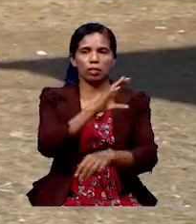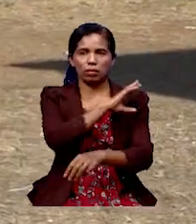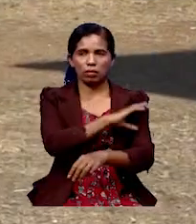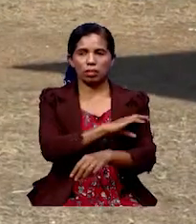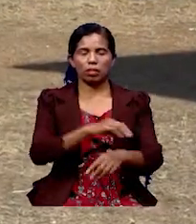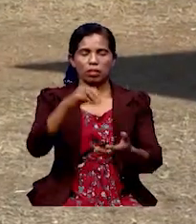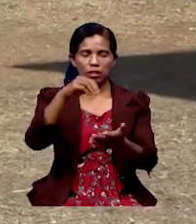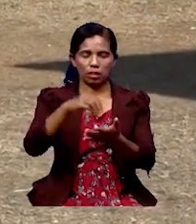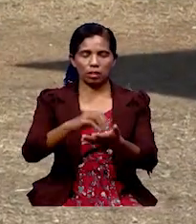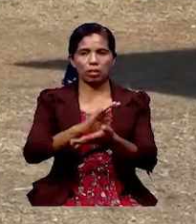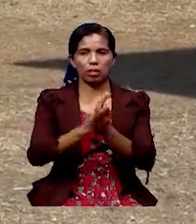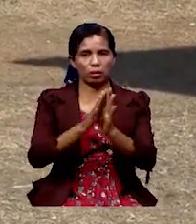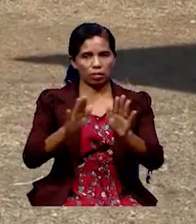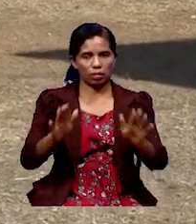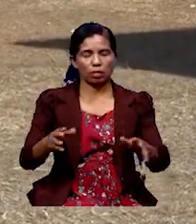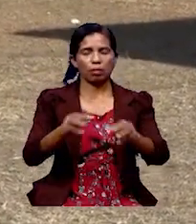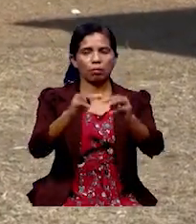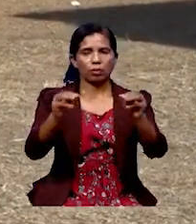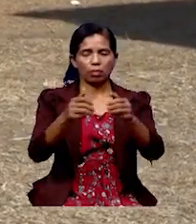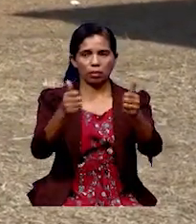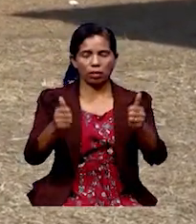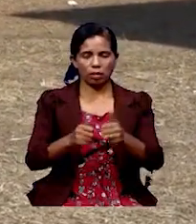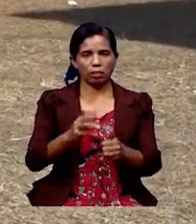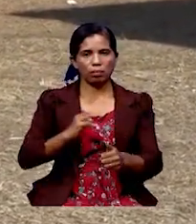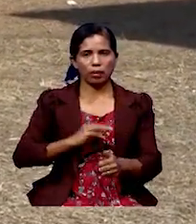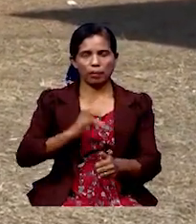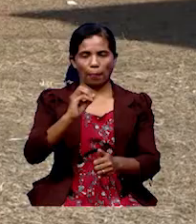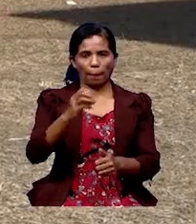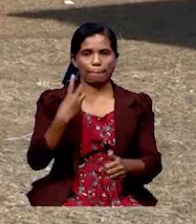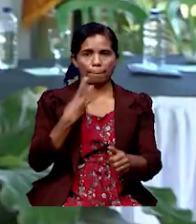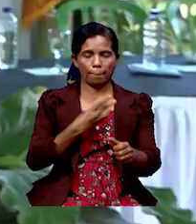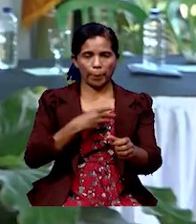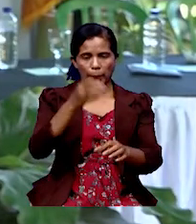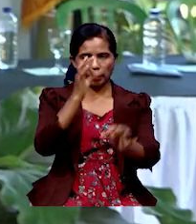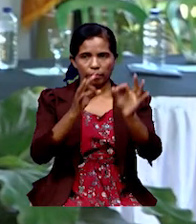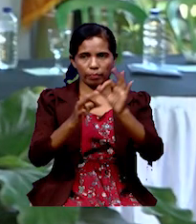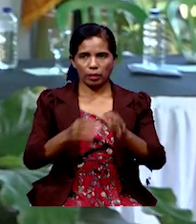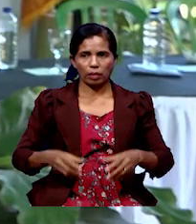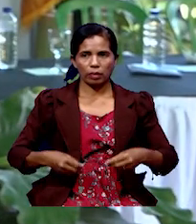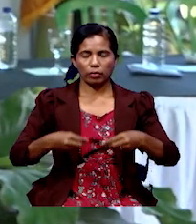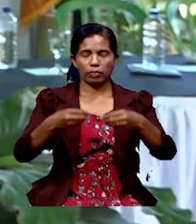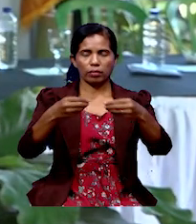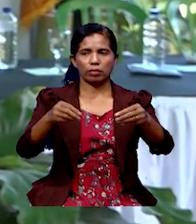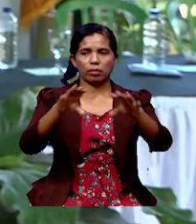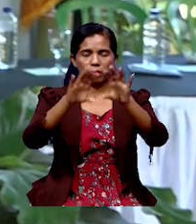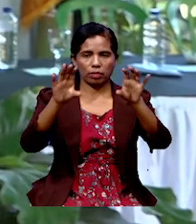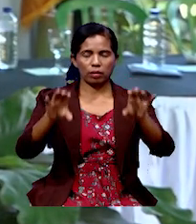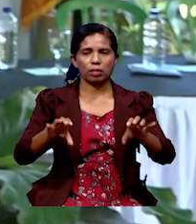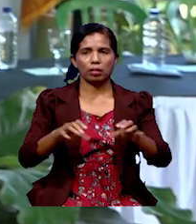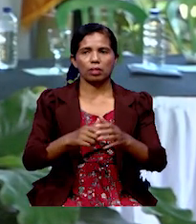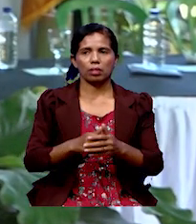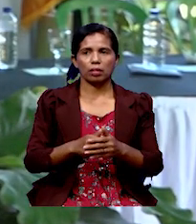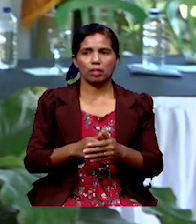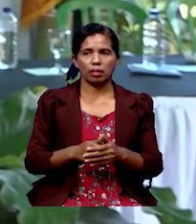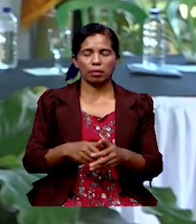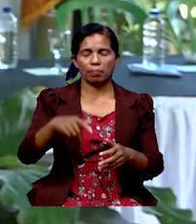kria estabilidade iha posto administrativo Metinaru. Ami komitmen dona kata reentrega significa den organizasione los mem